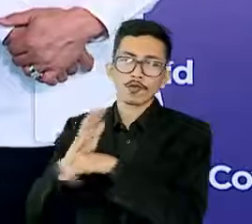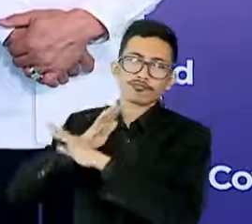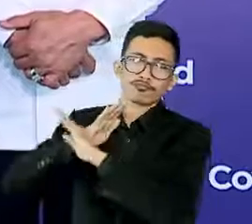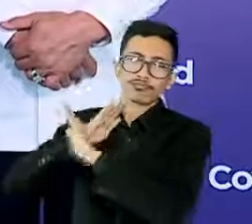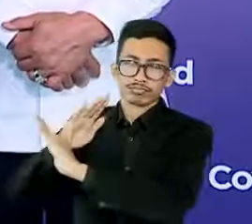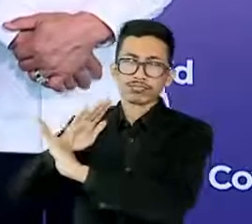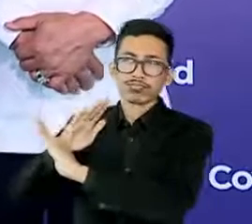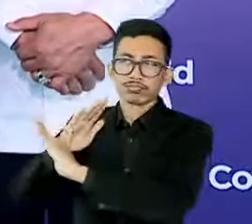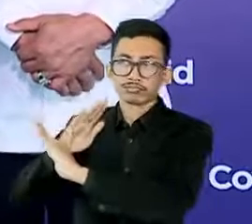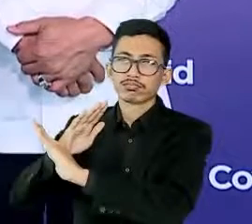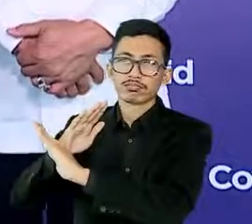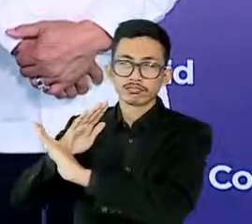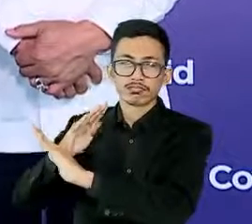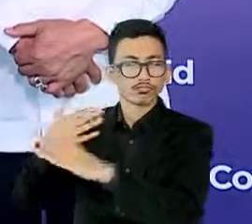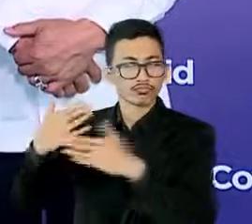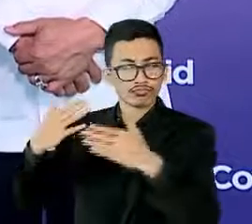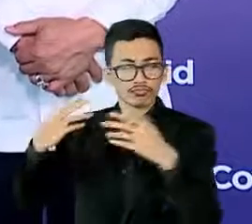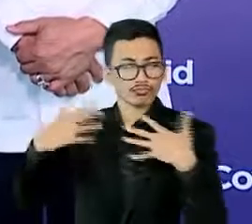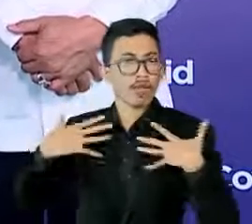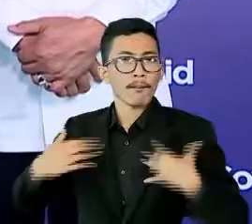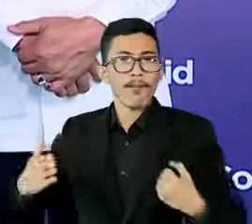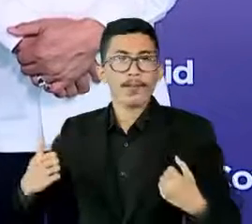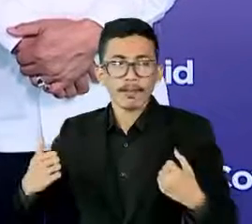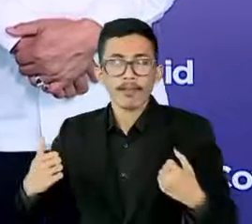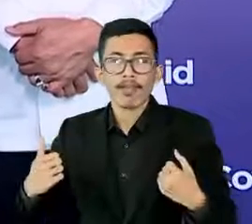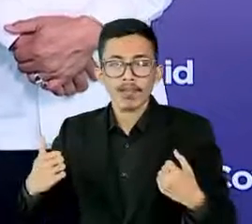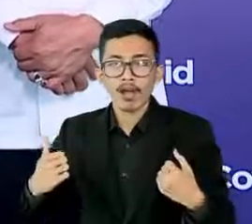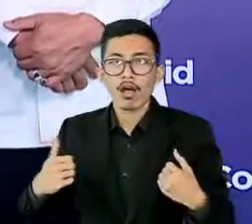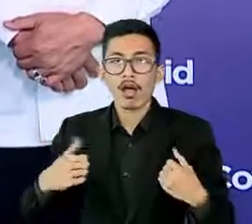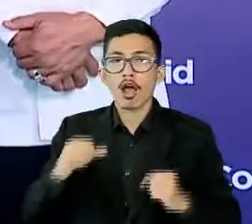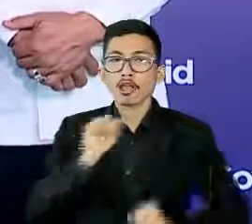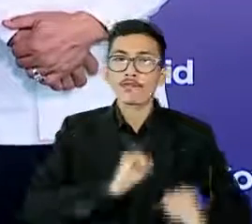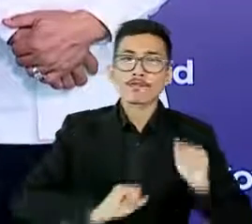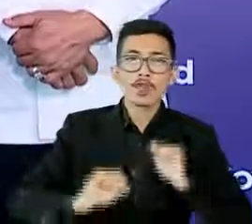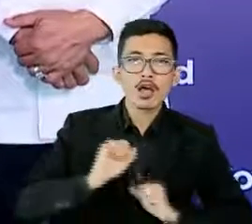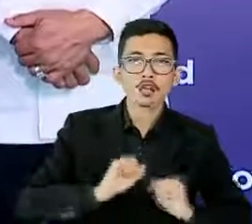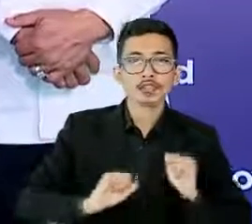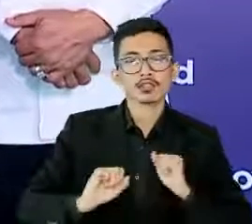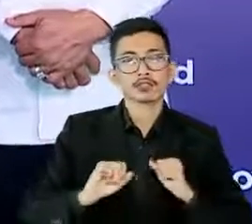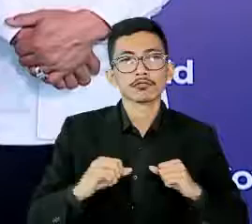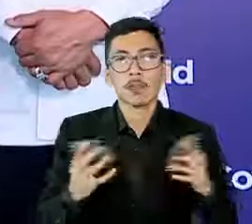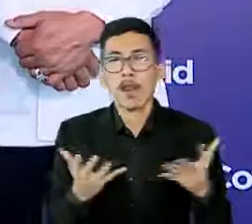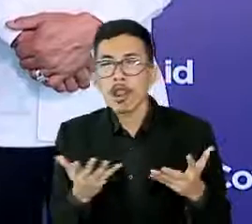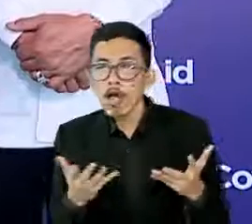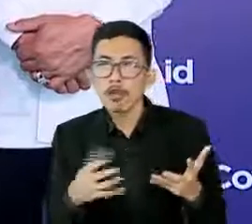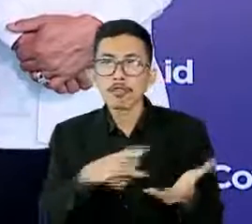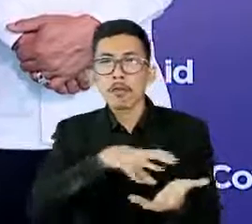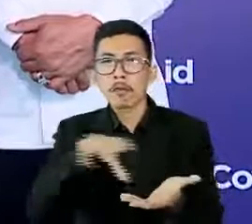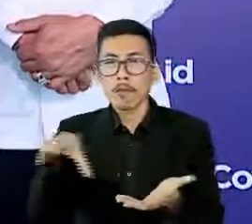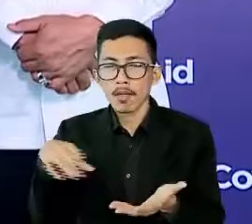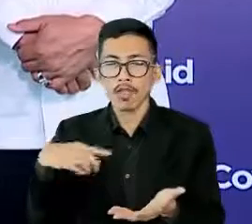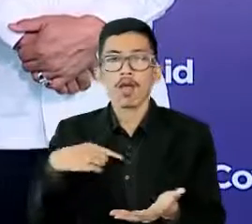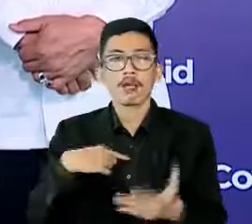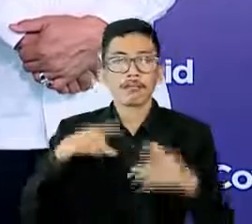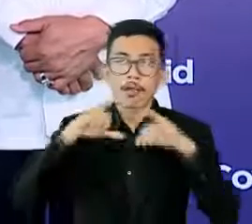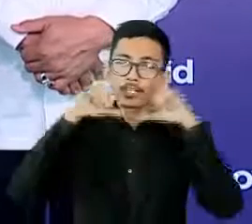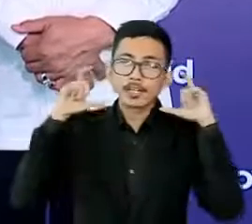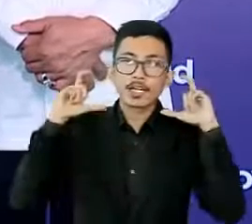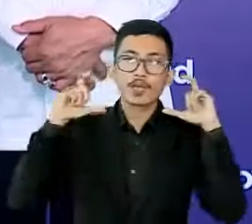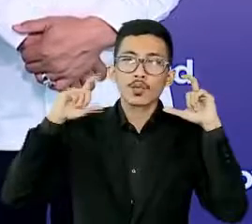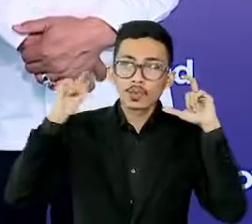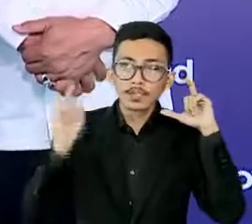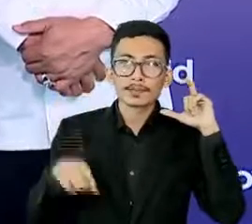dimanapun kita berada aktivitas apapun selalu gunakan masker dengan